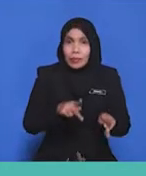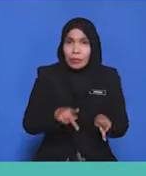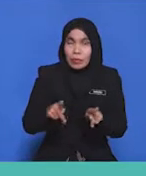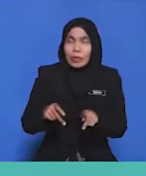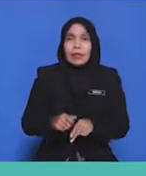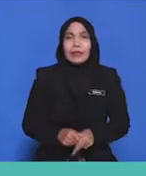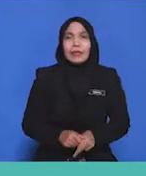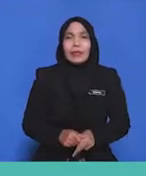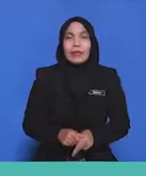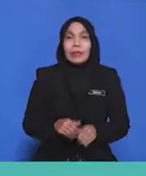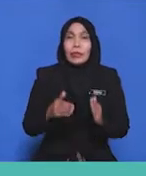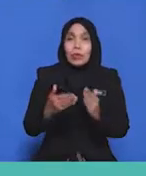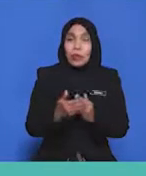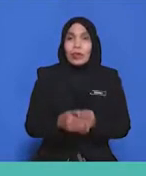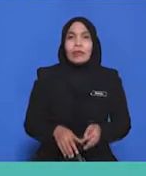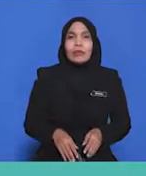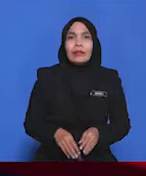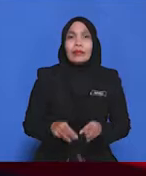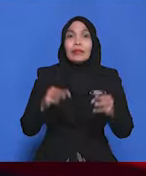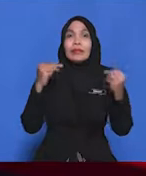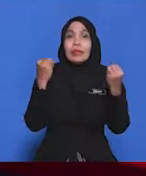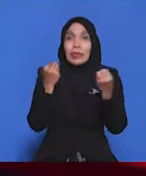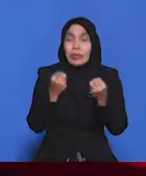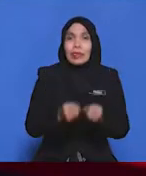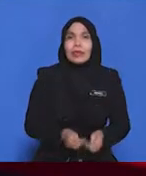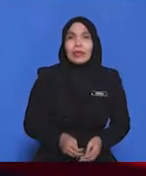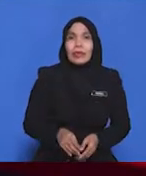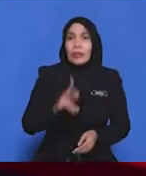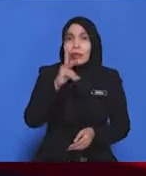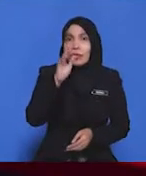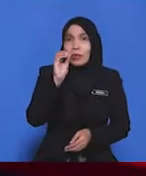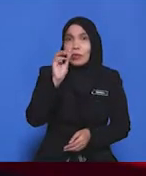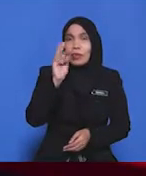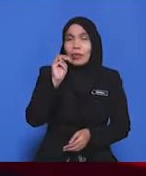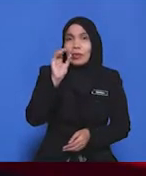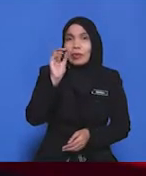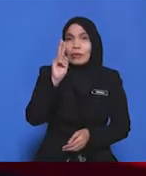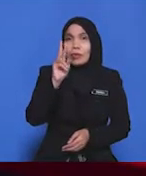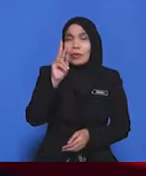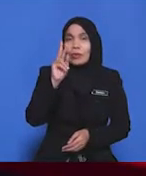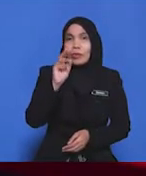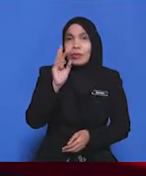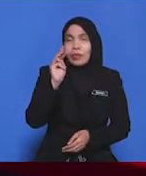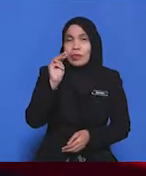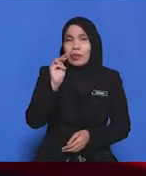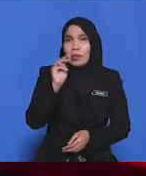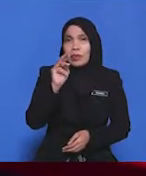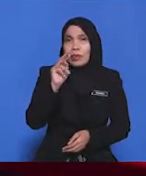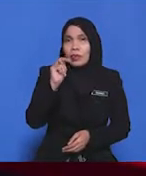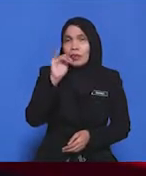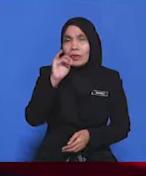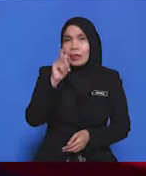oleh komuniti setempat. Ini menyebabkan ramai warga komuniti berkenaan